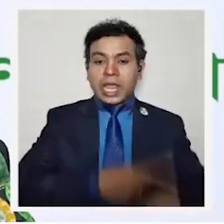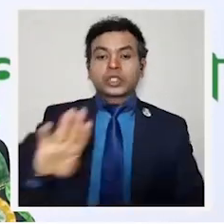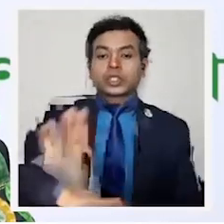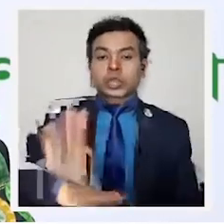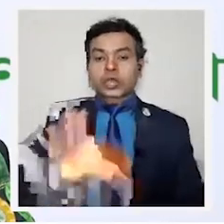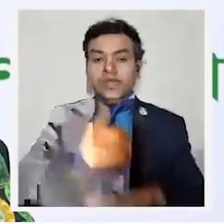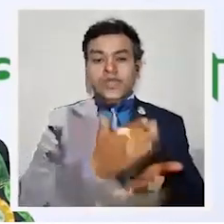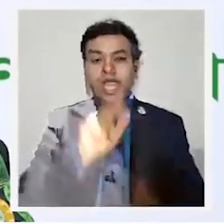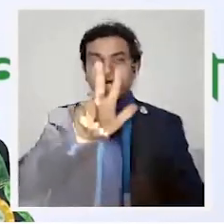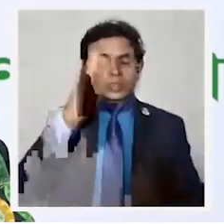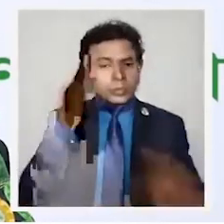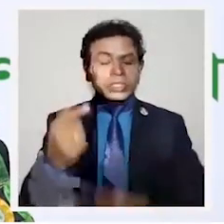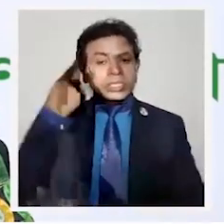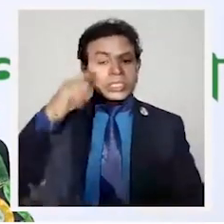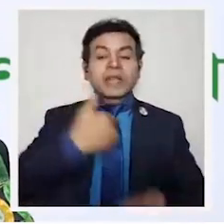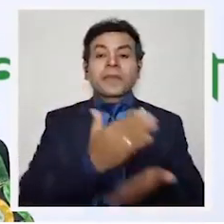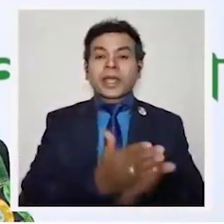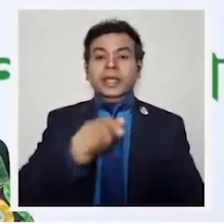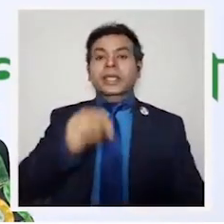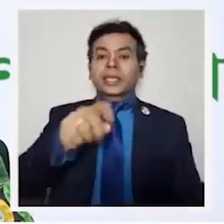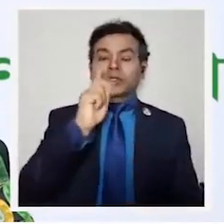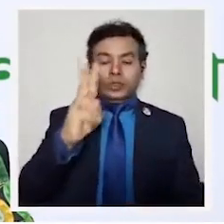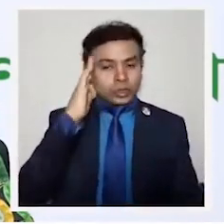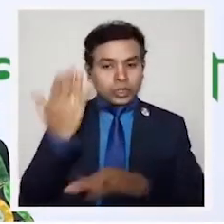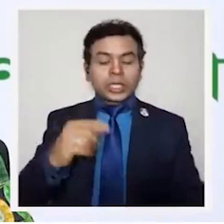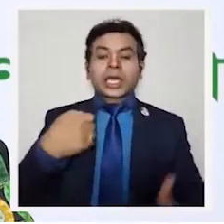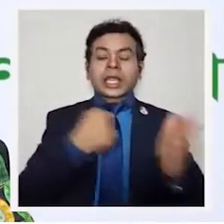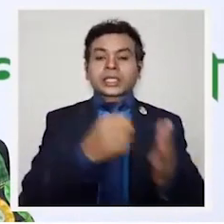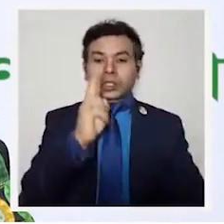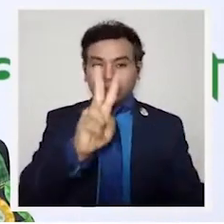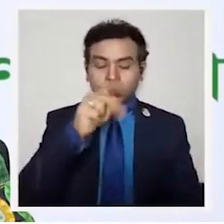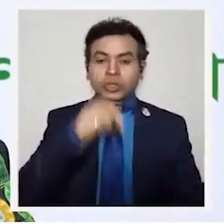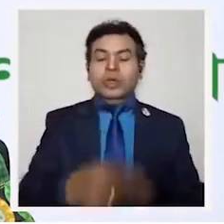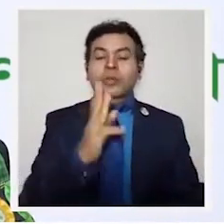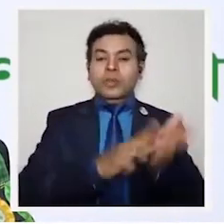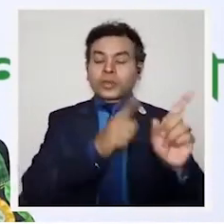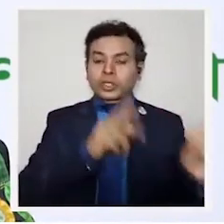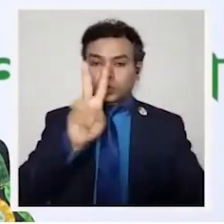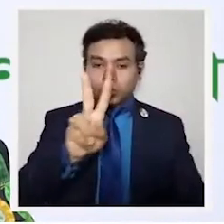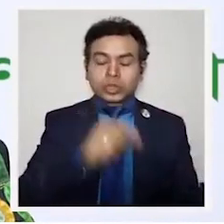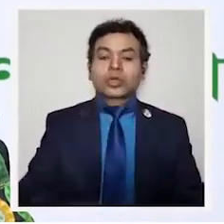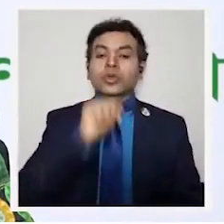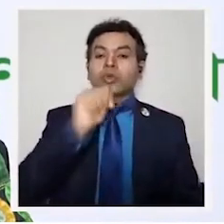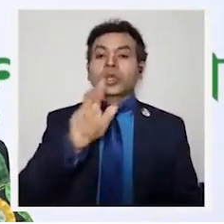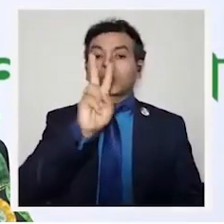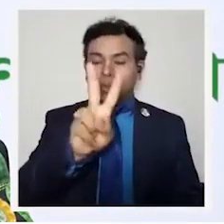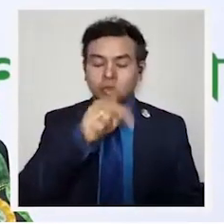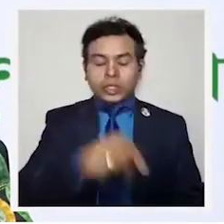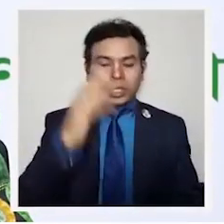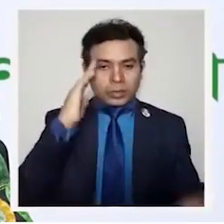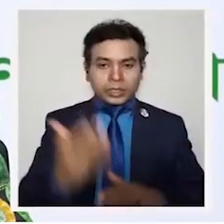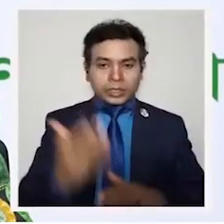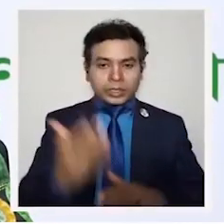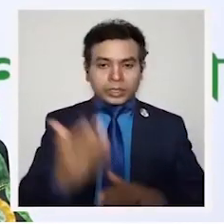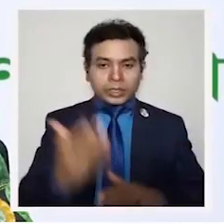অনুরোধ জানান ডাক্তার নাসিমা সুলতানা। করোনা ভাইরাসের প্রকোপ এখনও মৃত্যুর পরিধিতে পরিণত হয়েছে গোটা বিশ্ব। গত ডিসেম্বরে চীনের উহান শহর